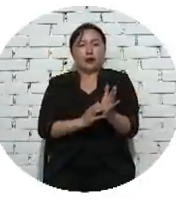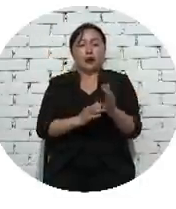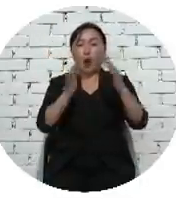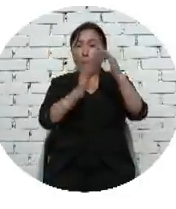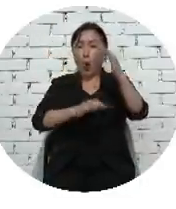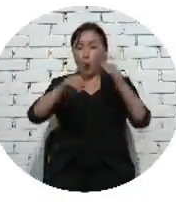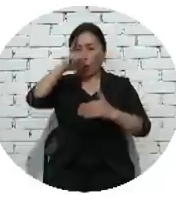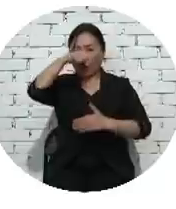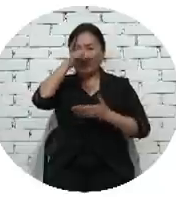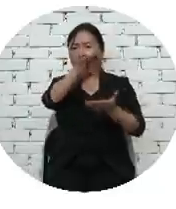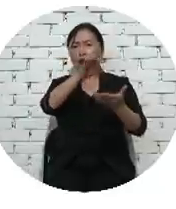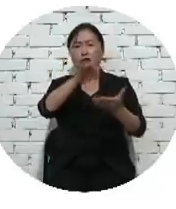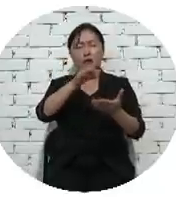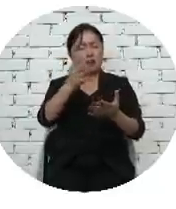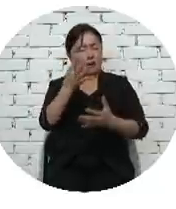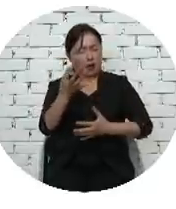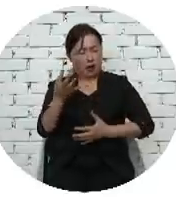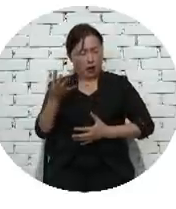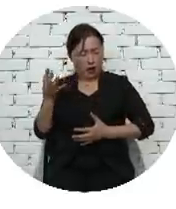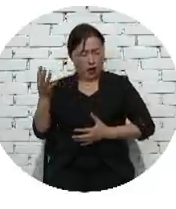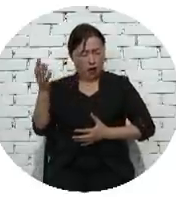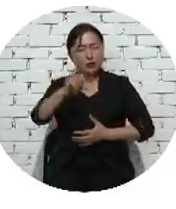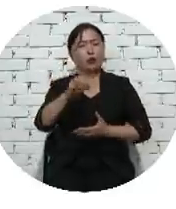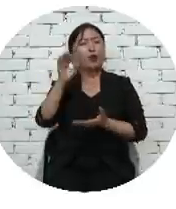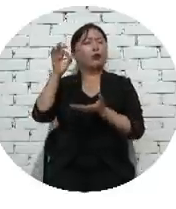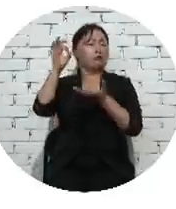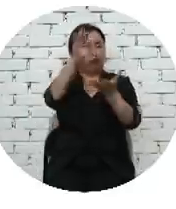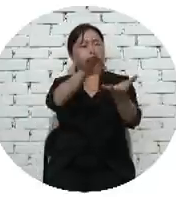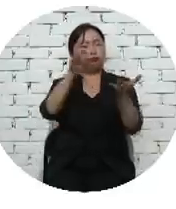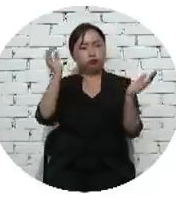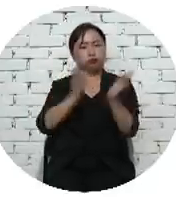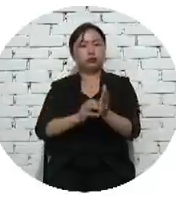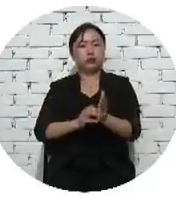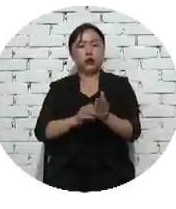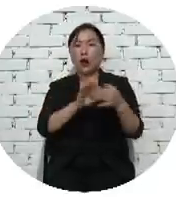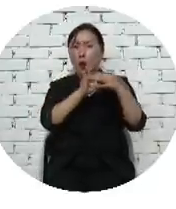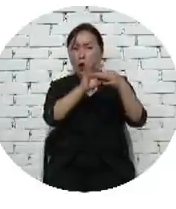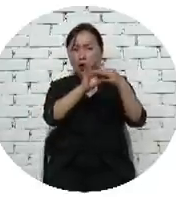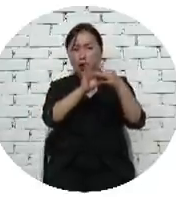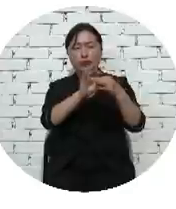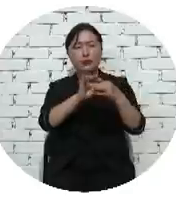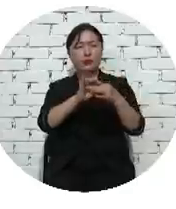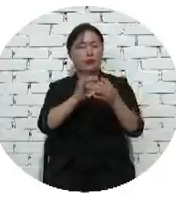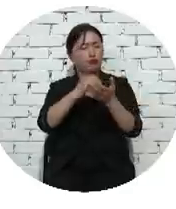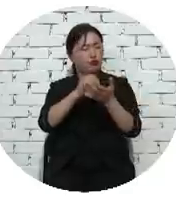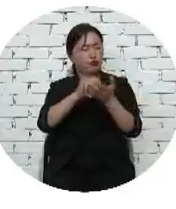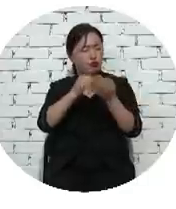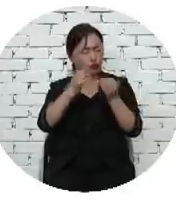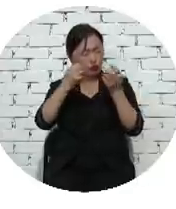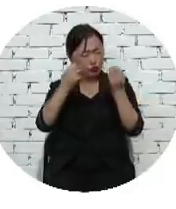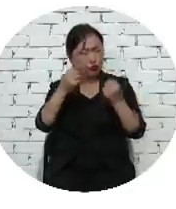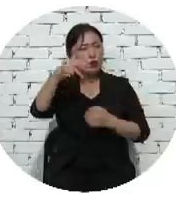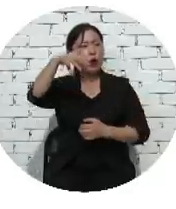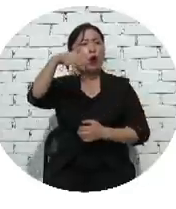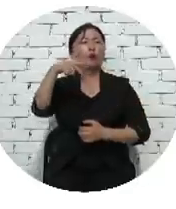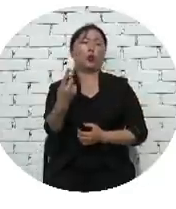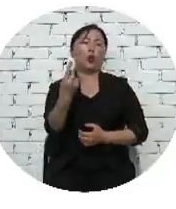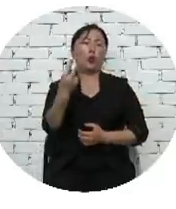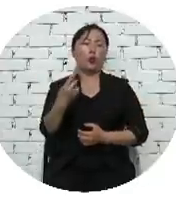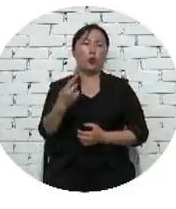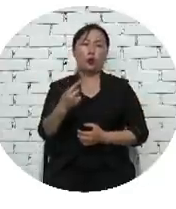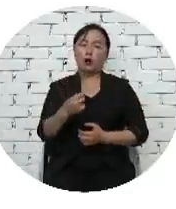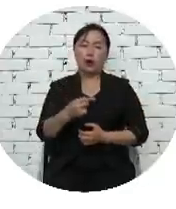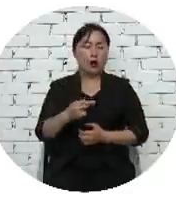공적 자금이 뭐 수조가 들어갔고 그 관련된 뭐 이런 SPC 만들어가지고 벌인 사업이라든가 이런